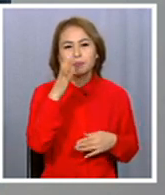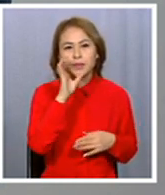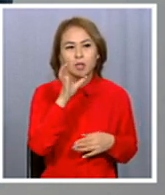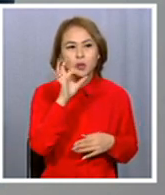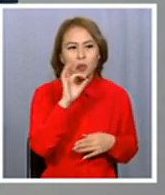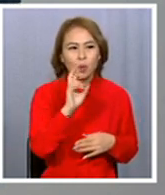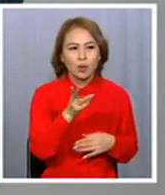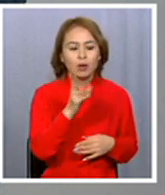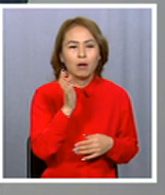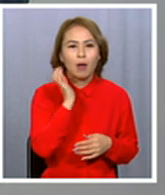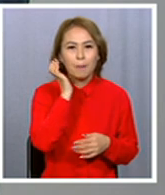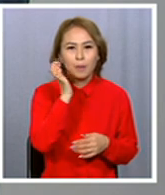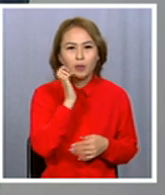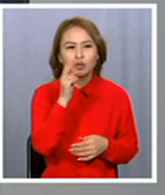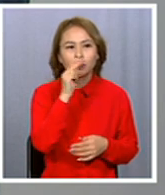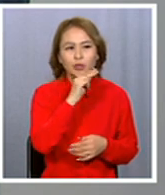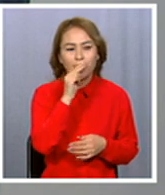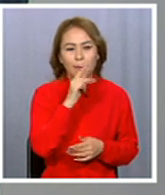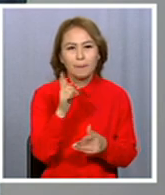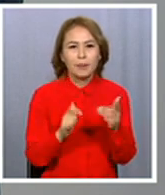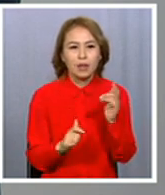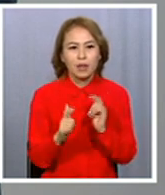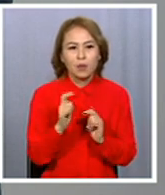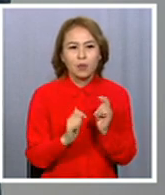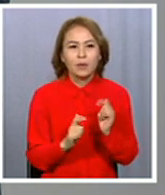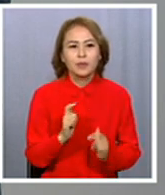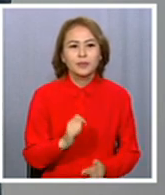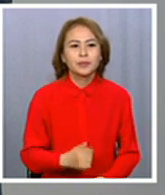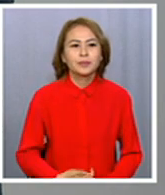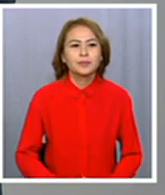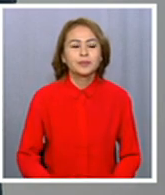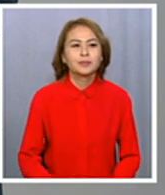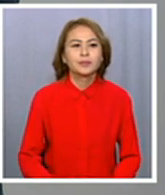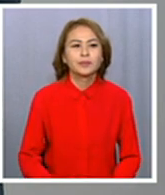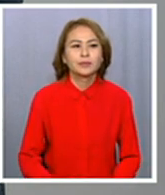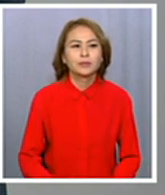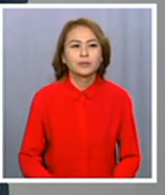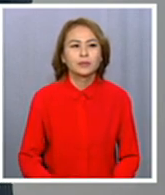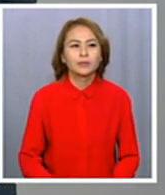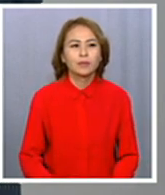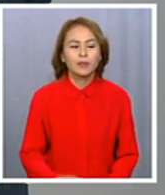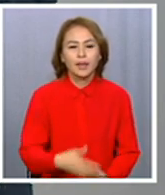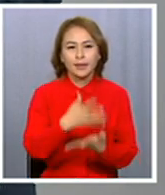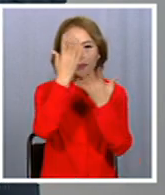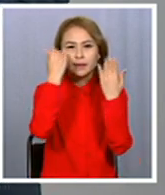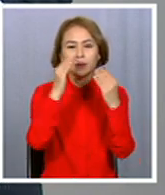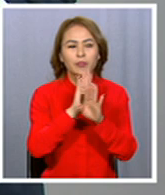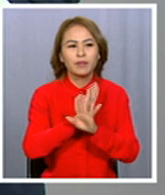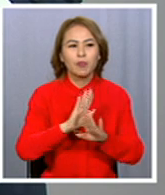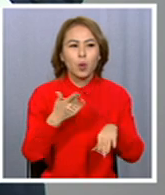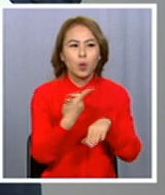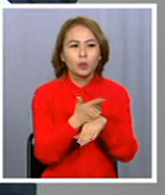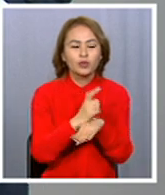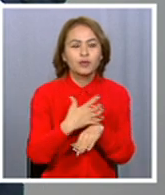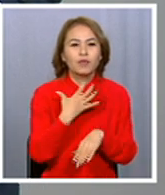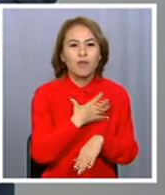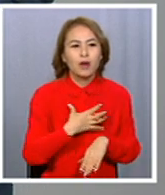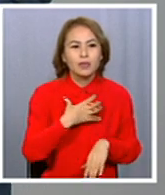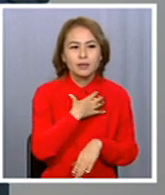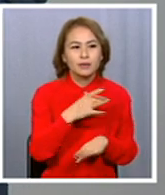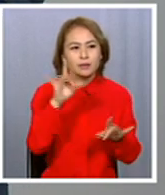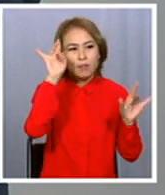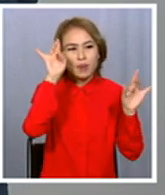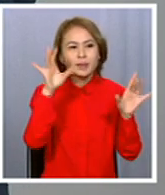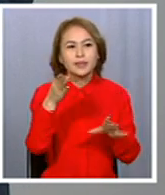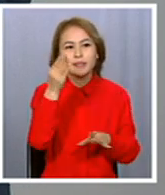сок, компот, чай, молоко. Здорово! И не забывать, очень важно с